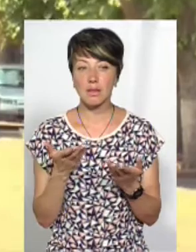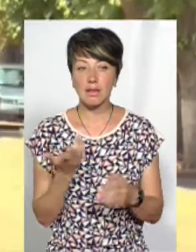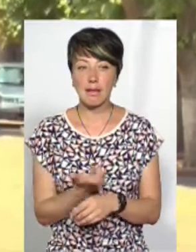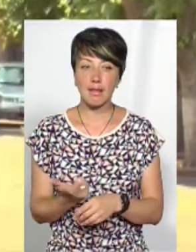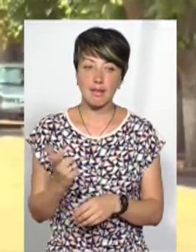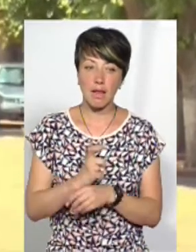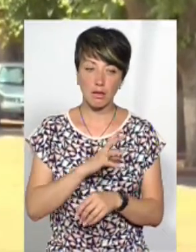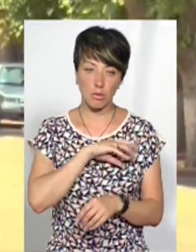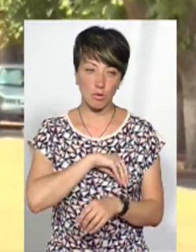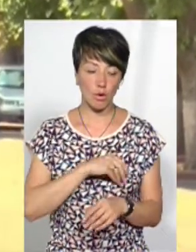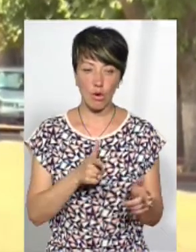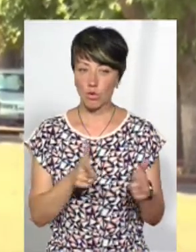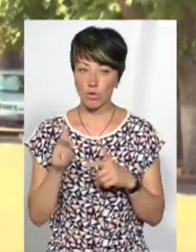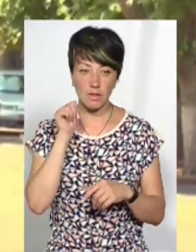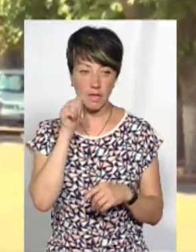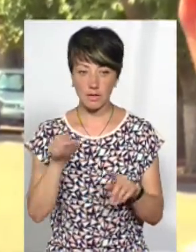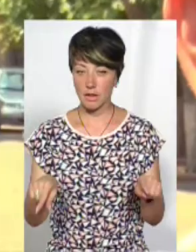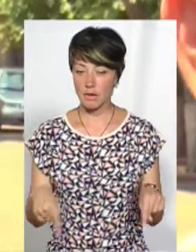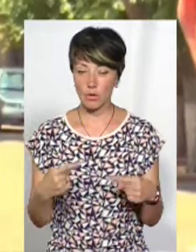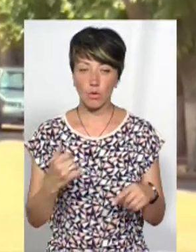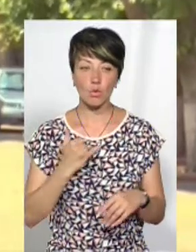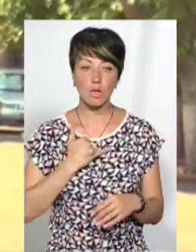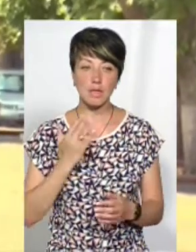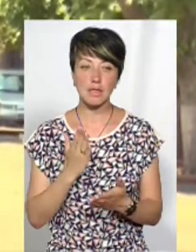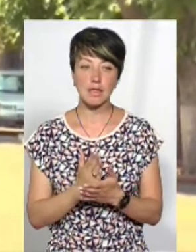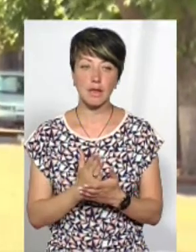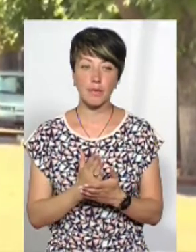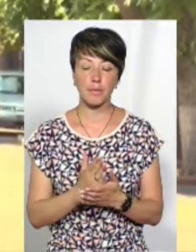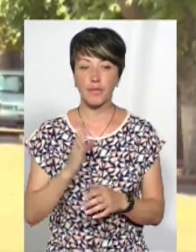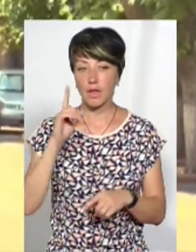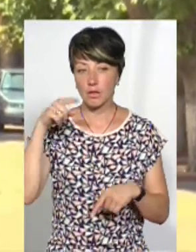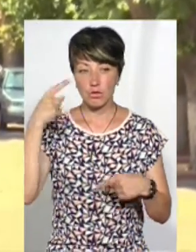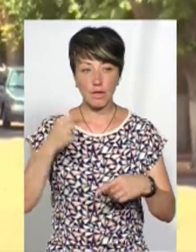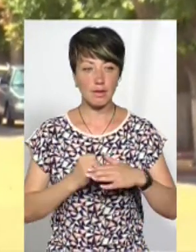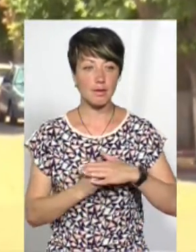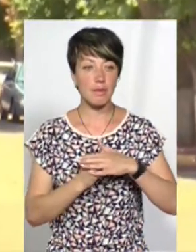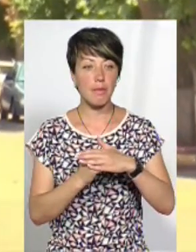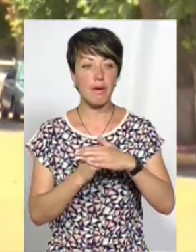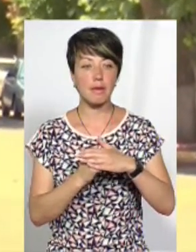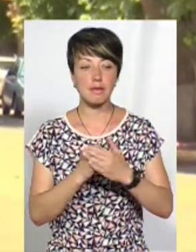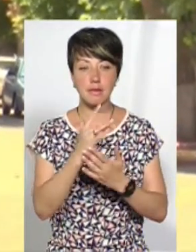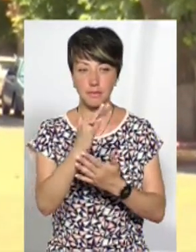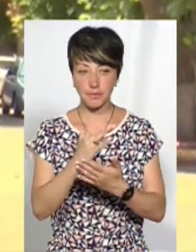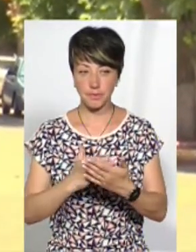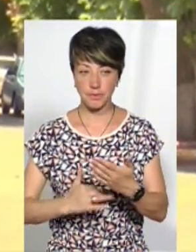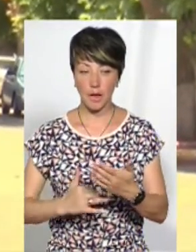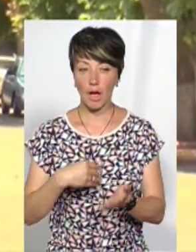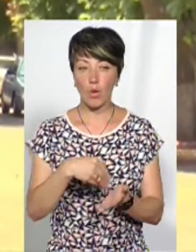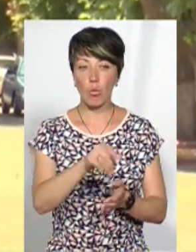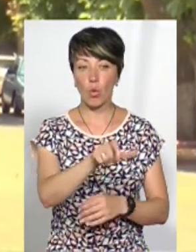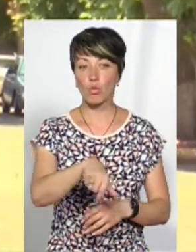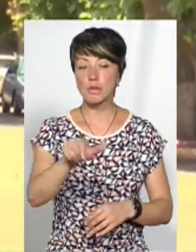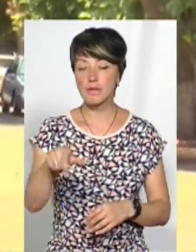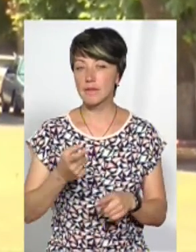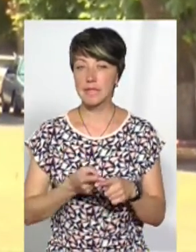надприбутки. Готові хоч завтра відновлювати. У нас є шалена база потенційних покупців.